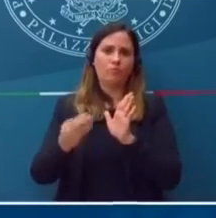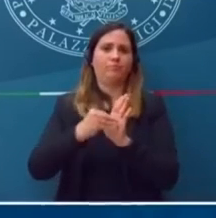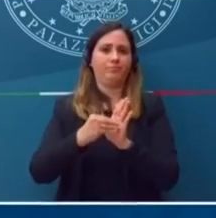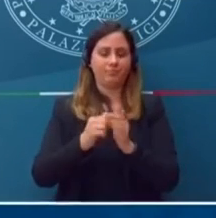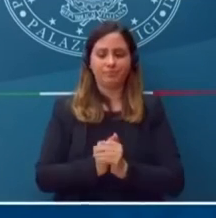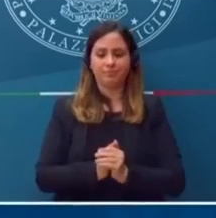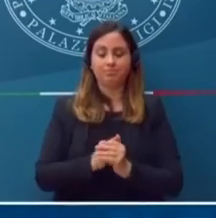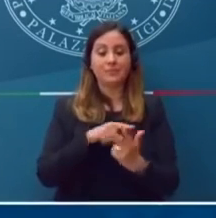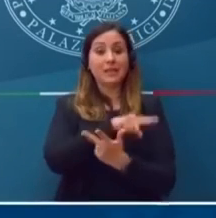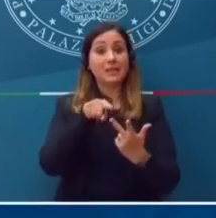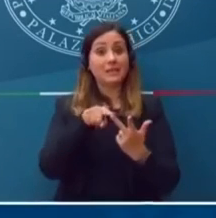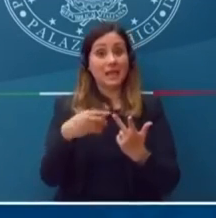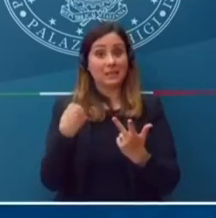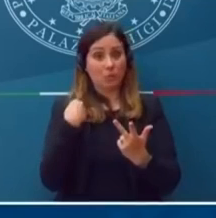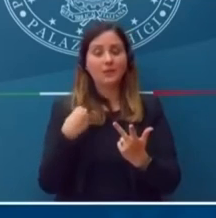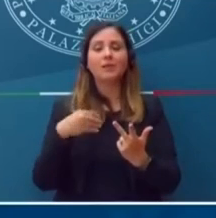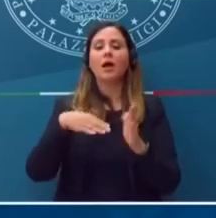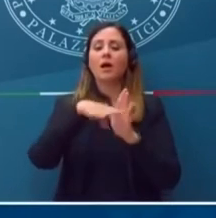Terza domanda, PNRR.